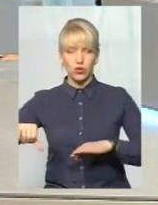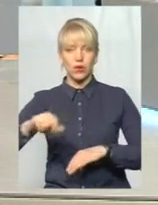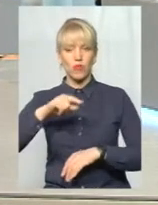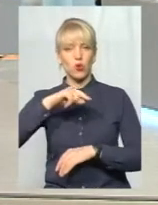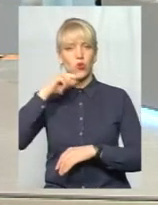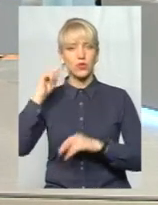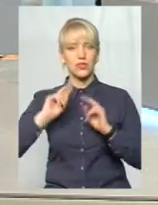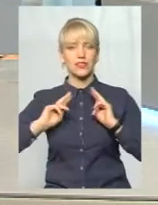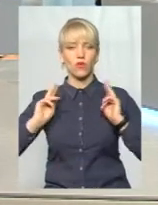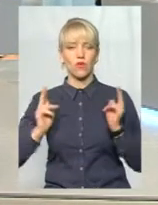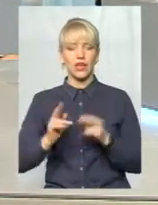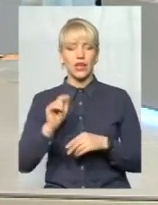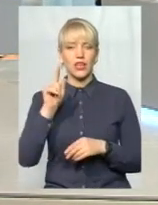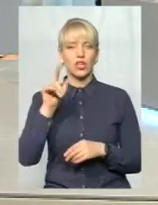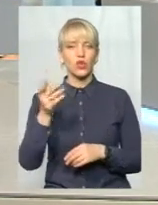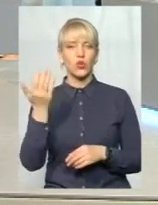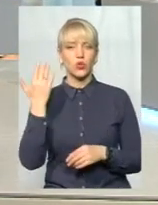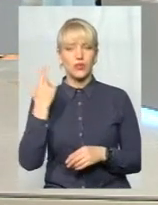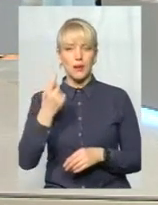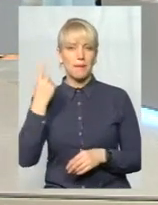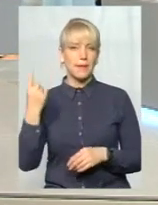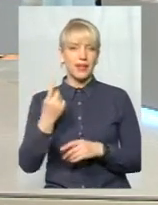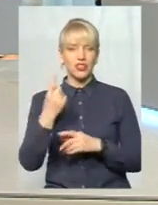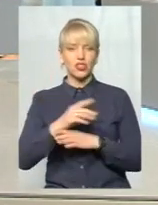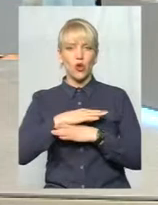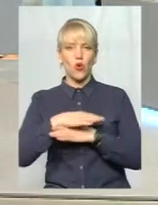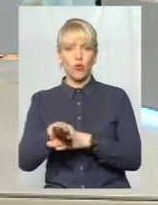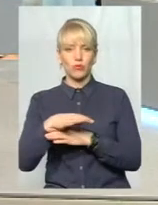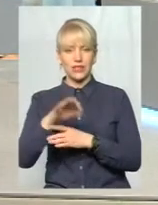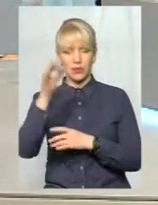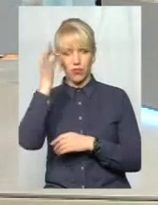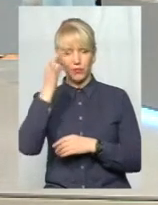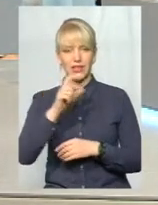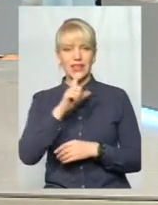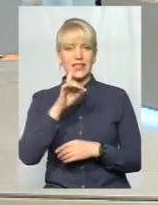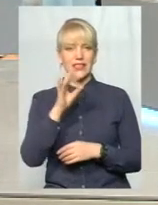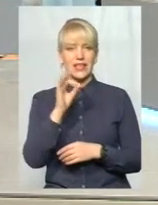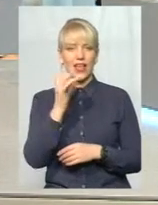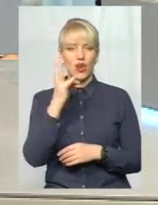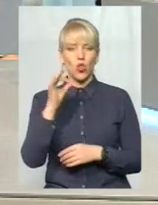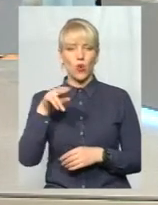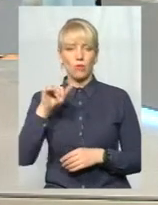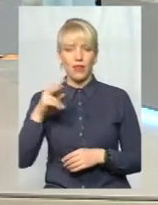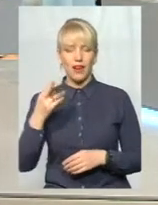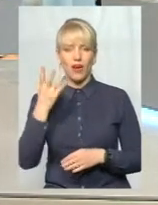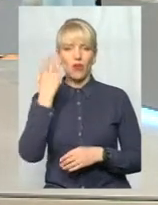тоді і перші обстріли, згадаємо те саме Зеленопілля, коли перші ударами